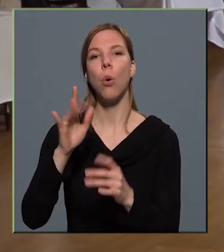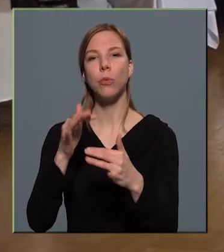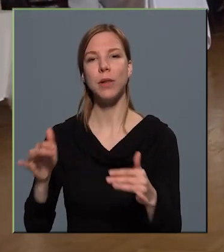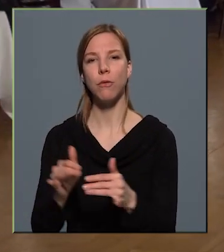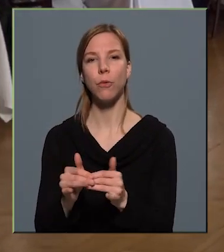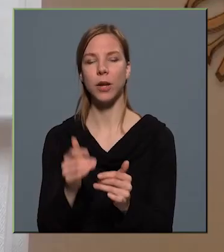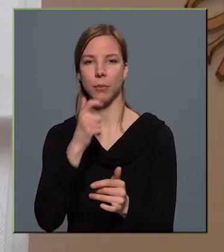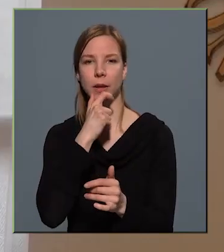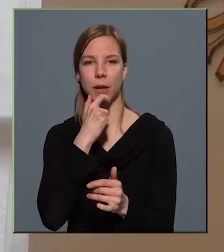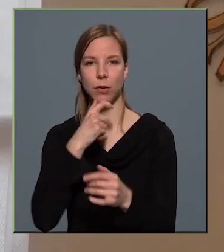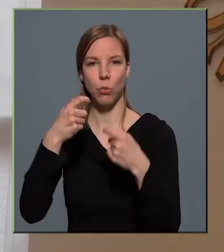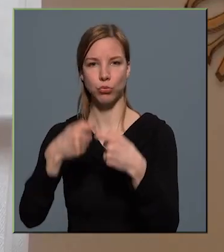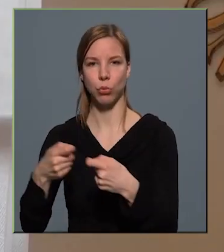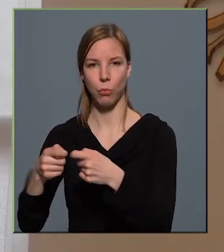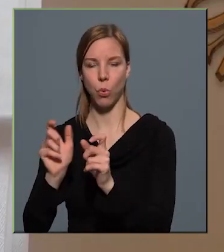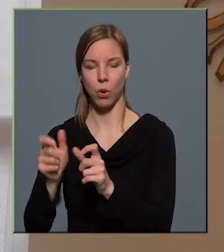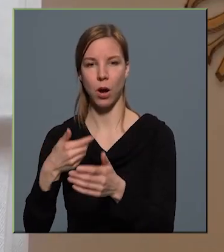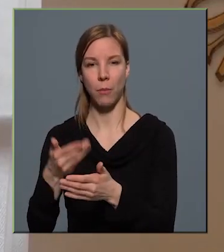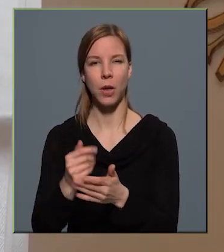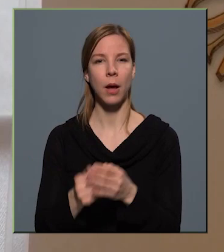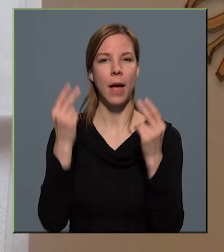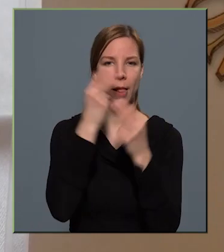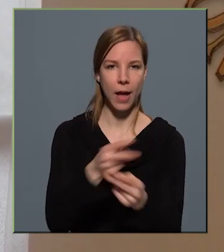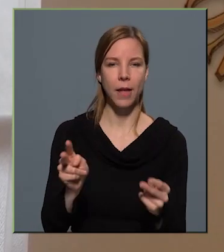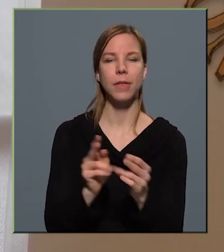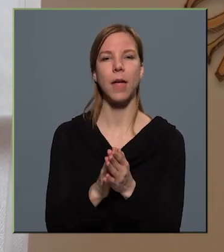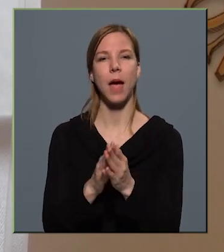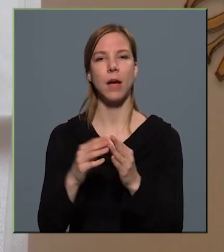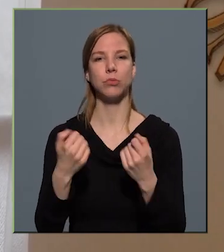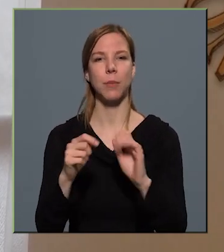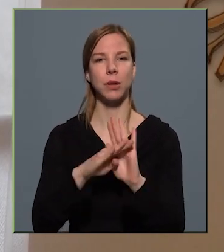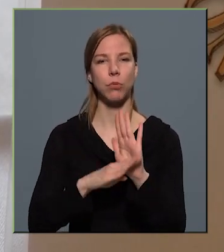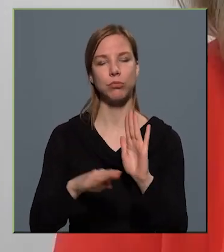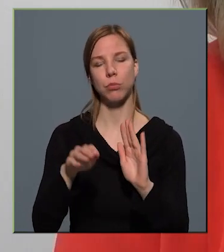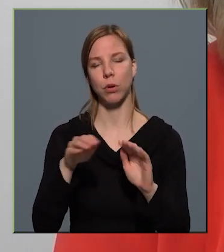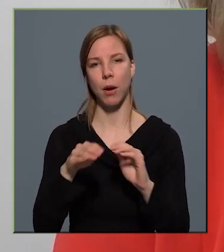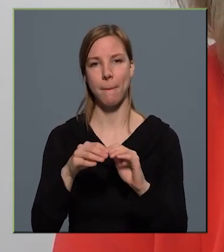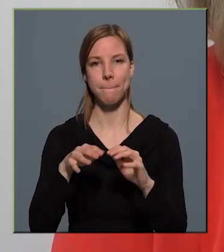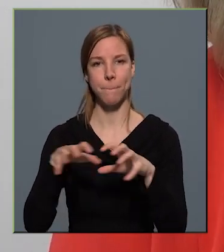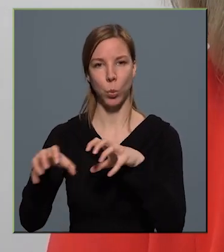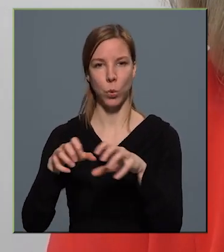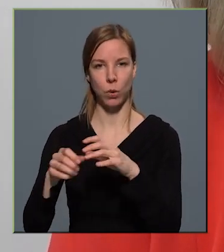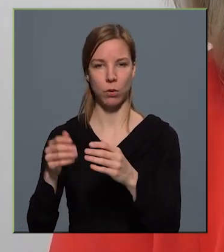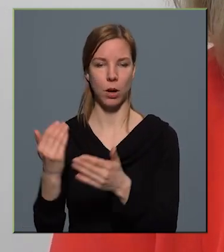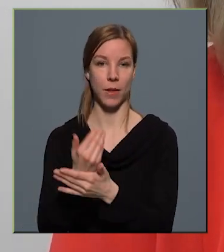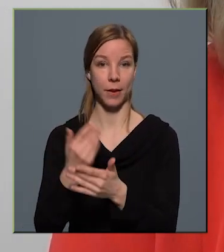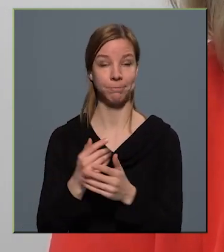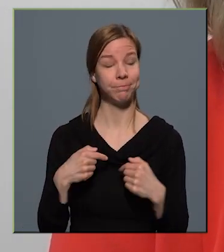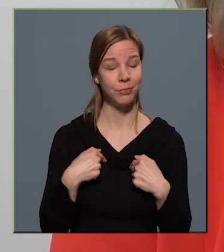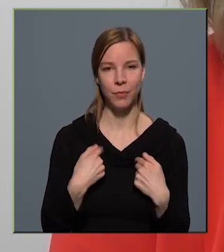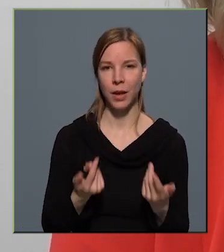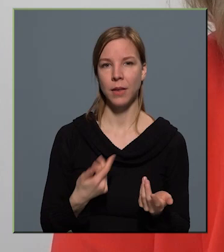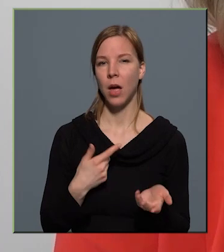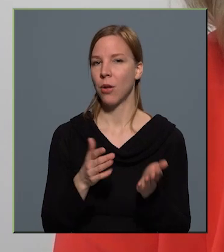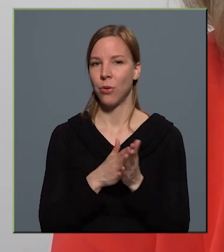adományt ellátásra, szabadidős programokra és bútorokra fogják felhasználni. Nagyon örültünk neki, hiszen akármennyire is nagyon gáláns